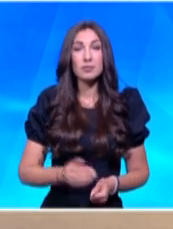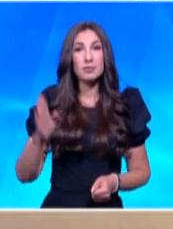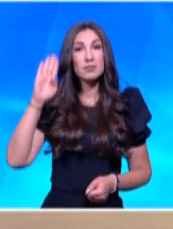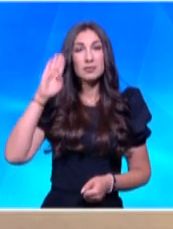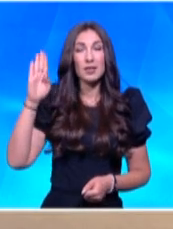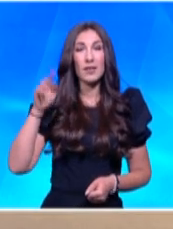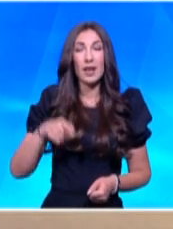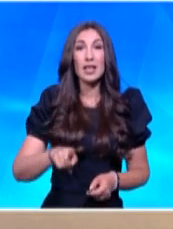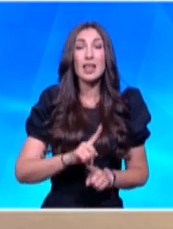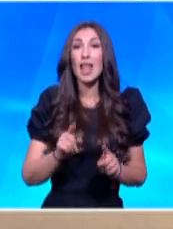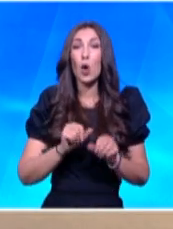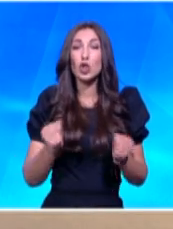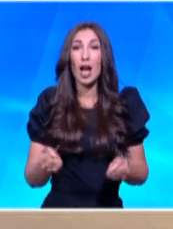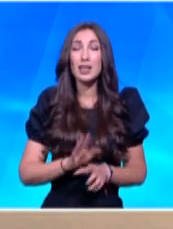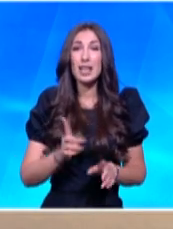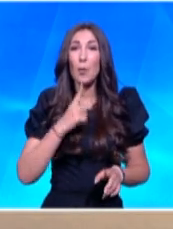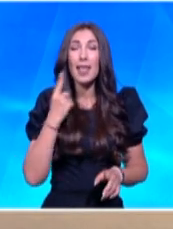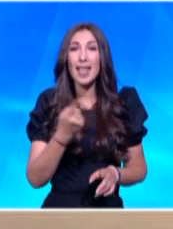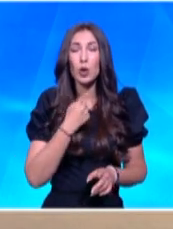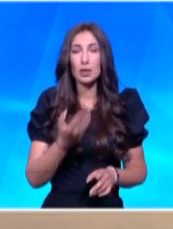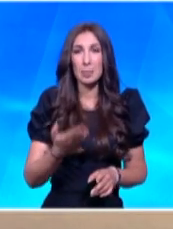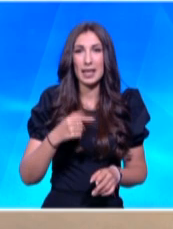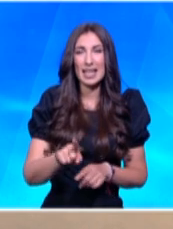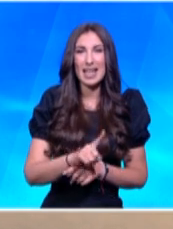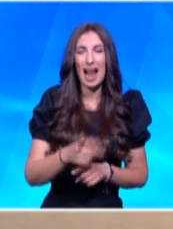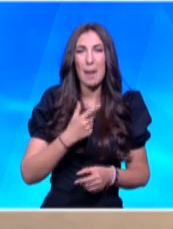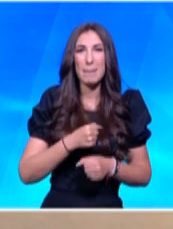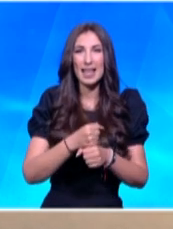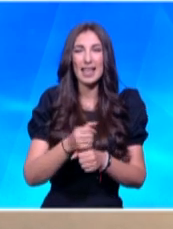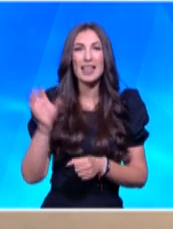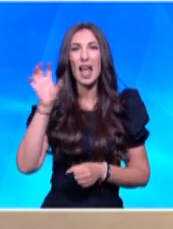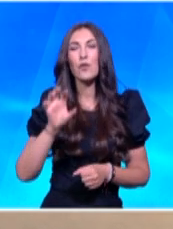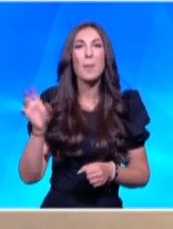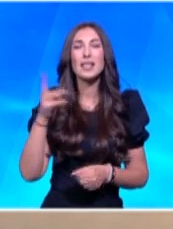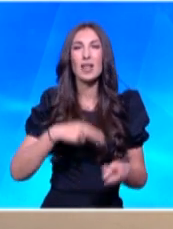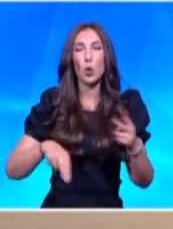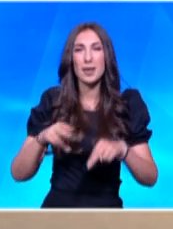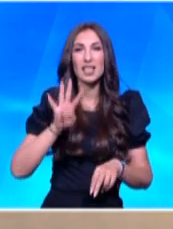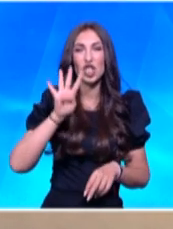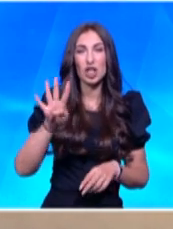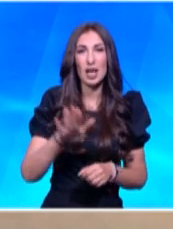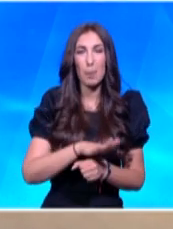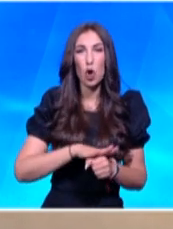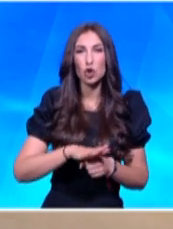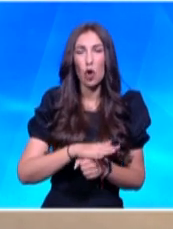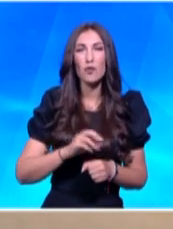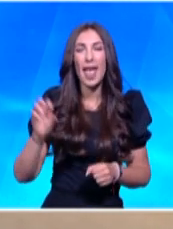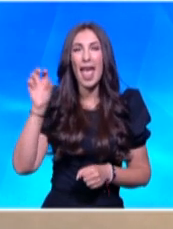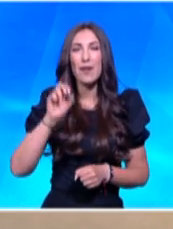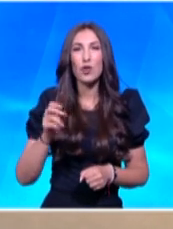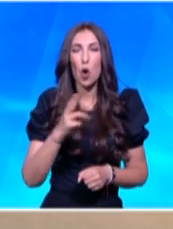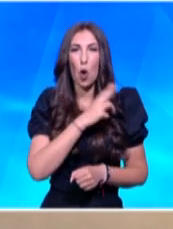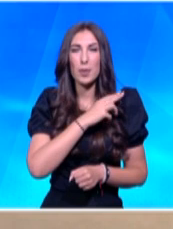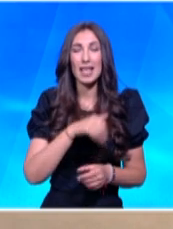Здравейте! Неочаквано, само година преди края на мандата на Европейската комисия, четирима основни еврокомисари